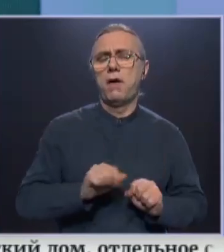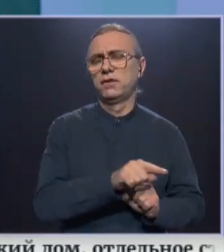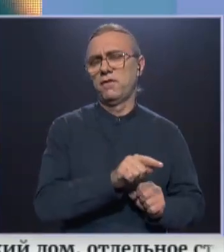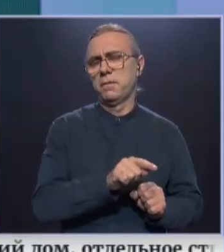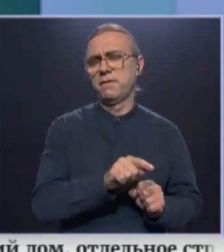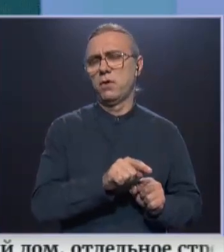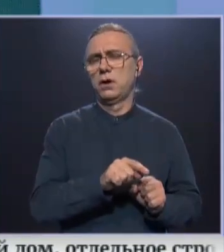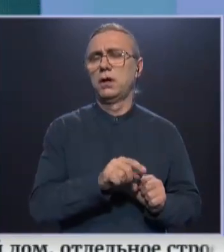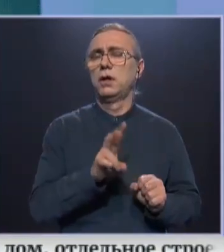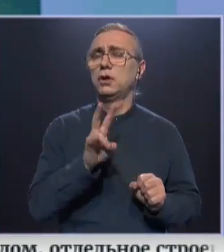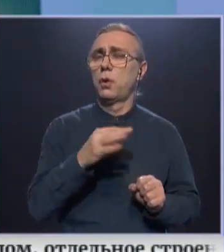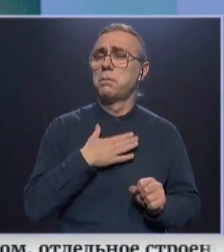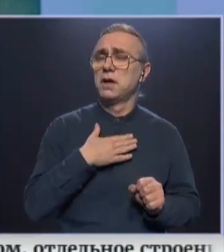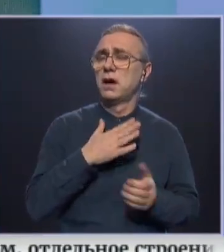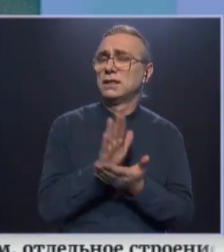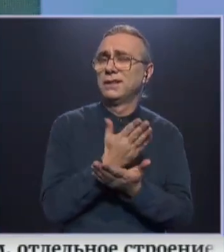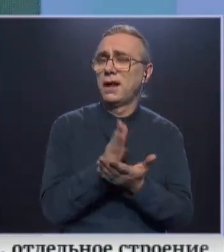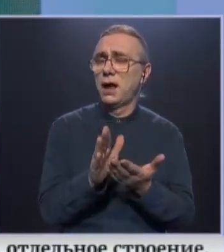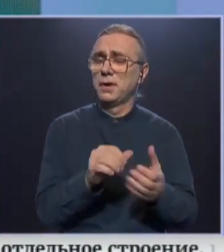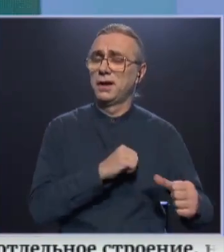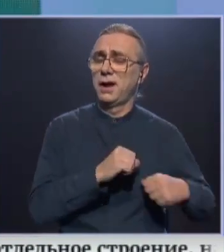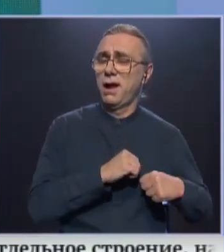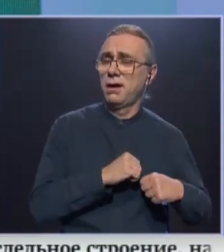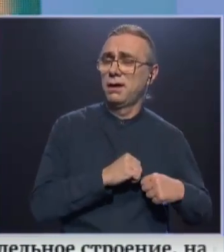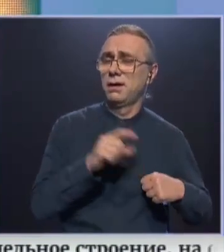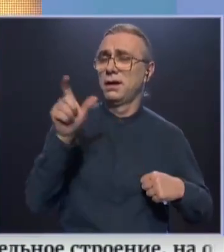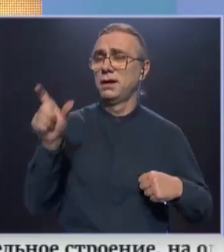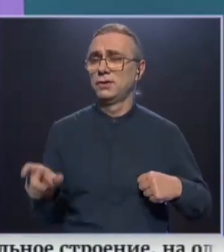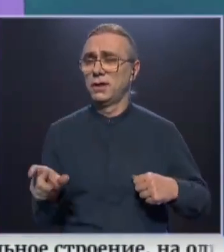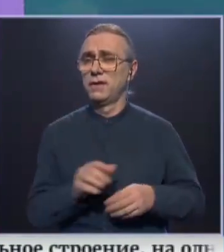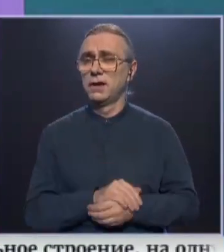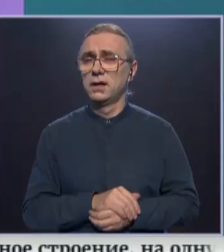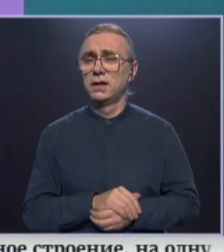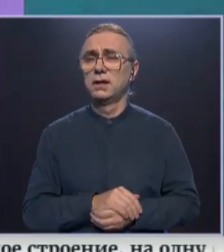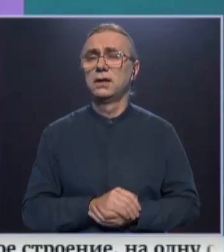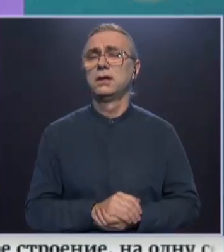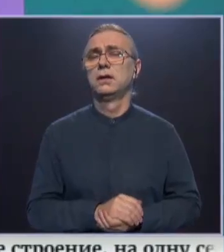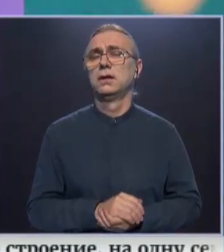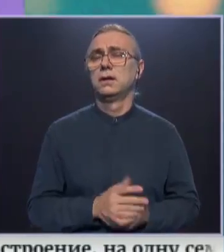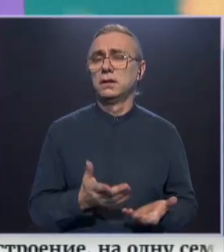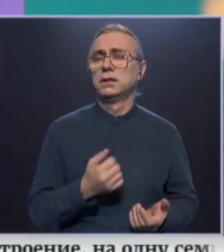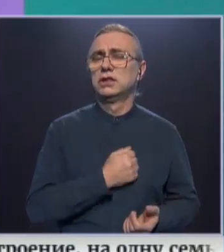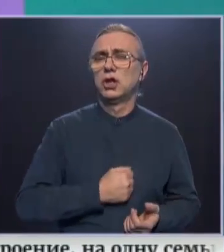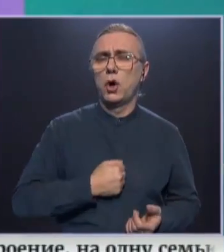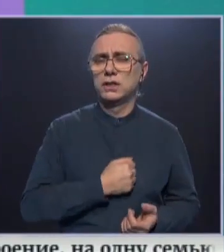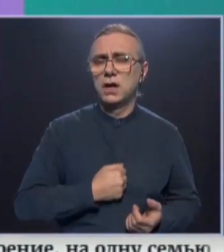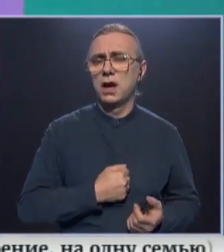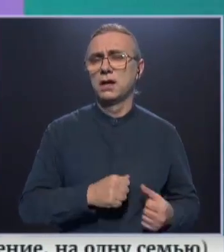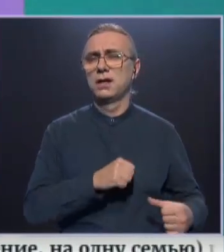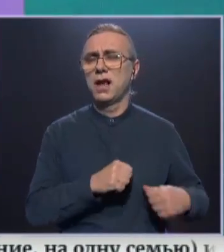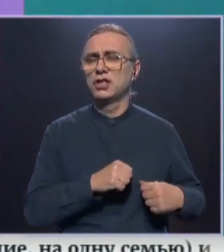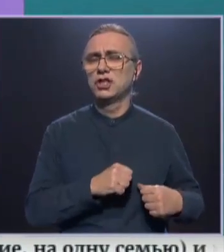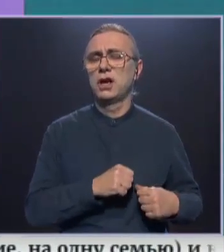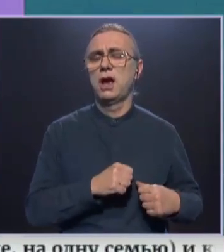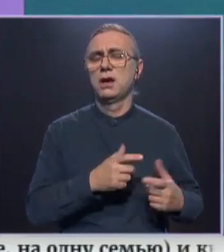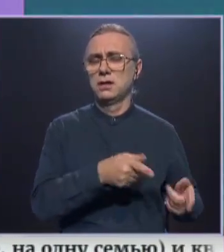грех, а есть грешник. Грех, злодейство мы осуждаем, без всякого сомнения. А злодея, грешника,